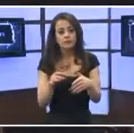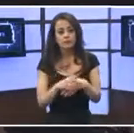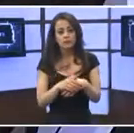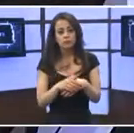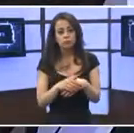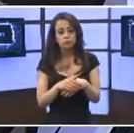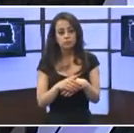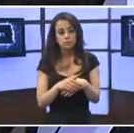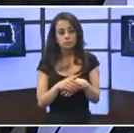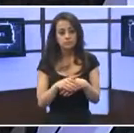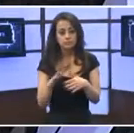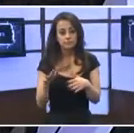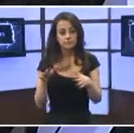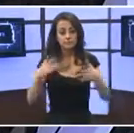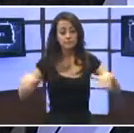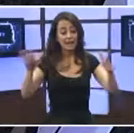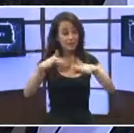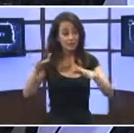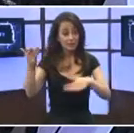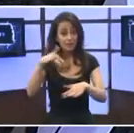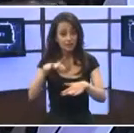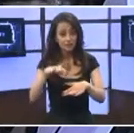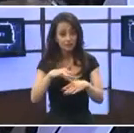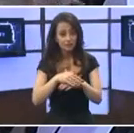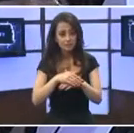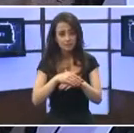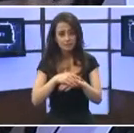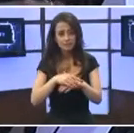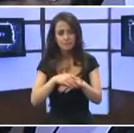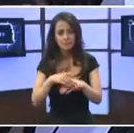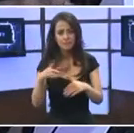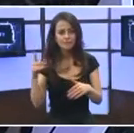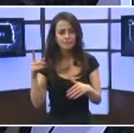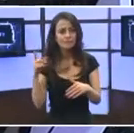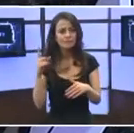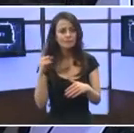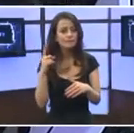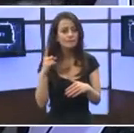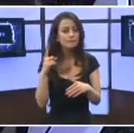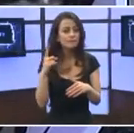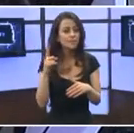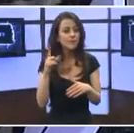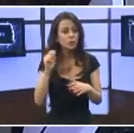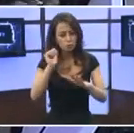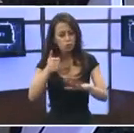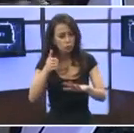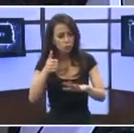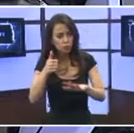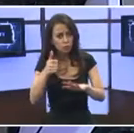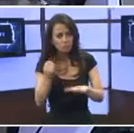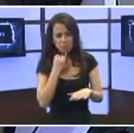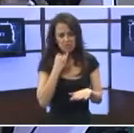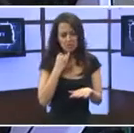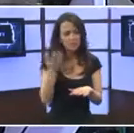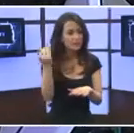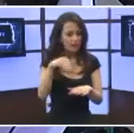var. Tabii psikologlar hepsi var. Bir merkez, şimdi bir yer daha hazırlıyoruz. Günübirlik misafirhane.